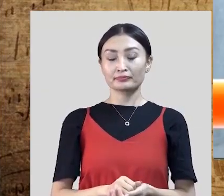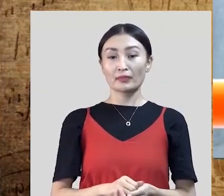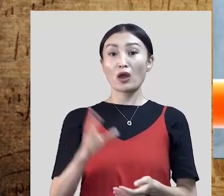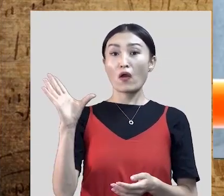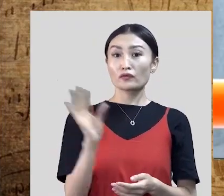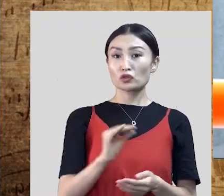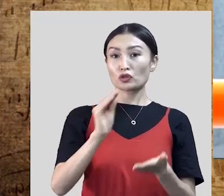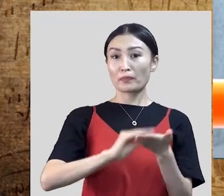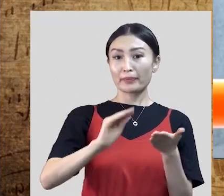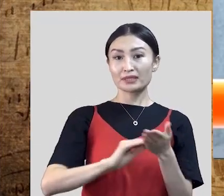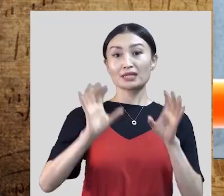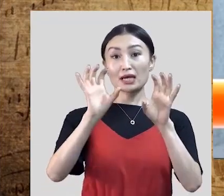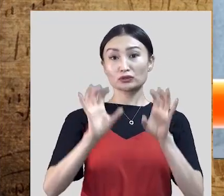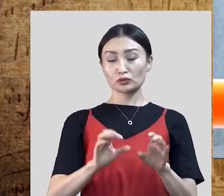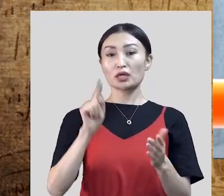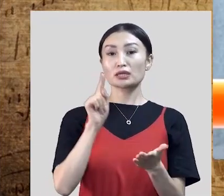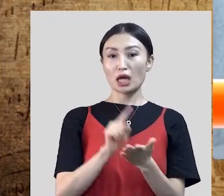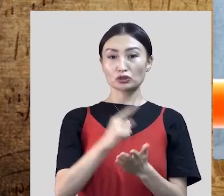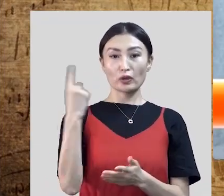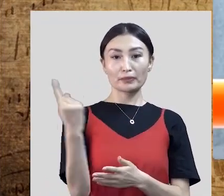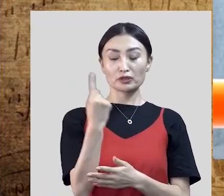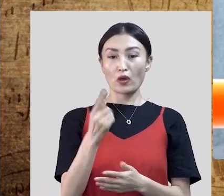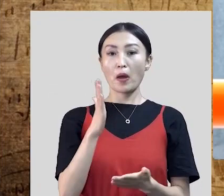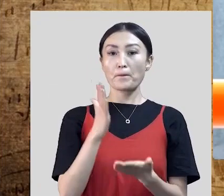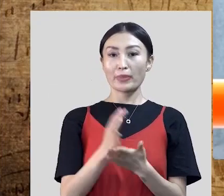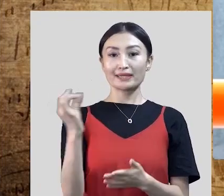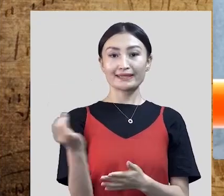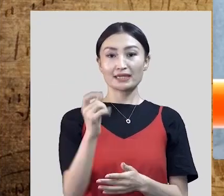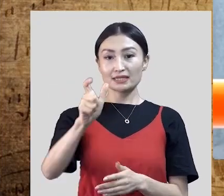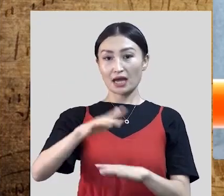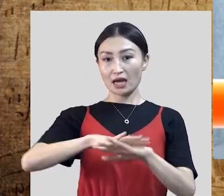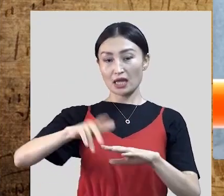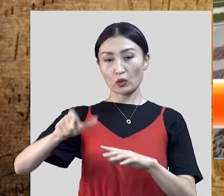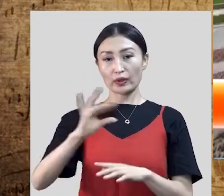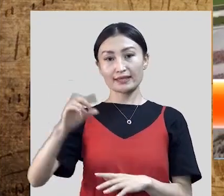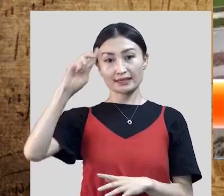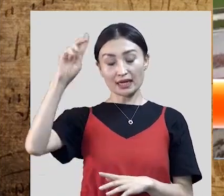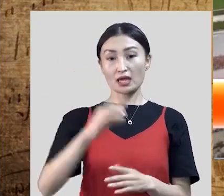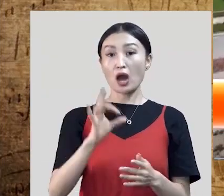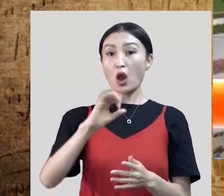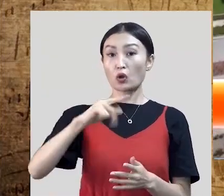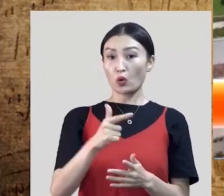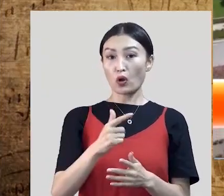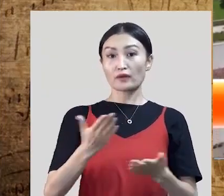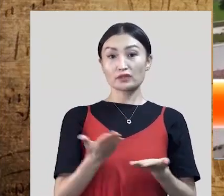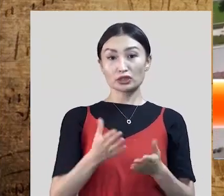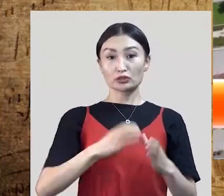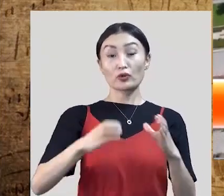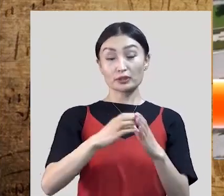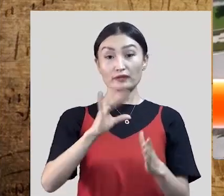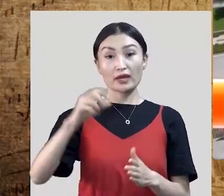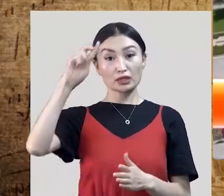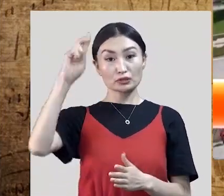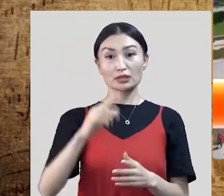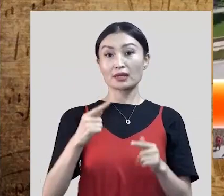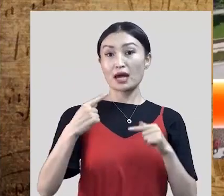Все, что прописано в Конституции, должно прежде всего быть в интересах народа и страны. Роль Конституции в жизни общества и